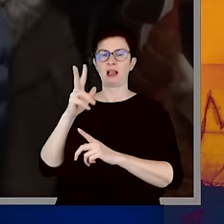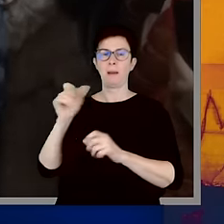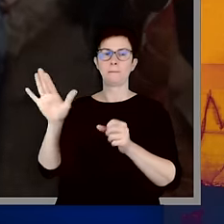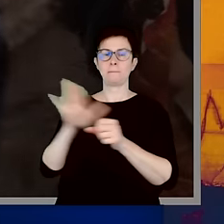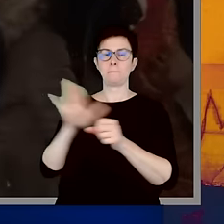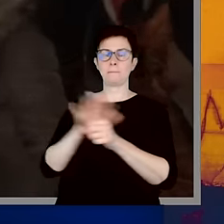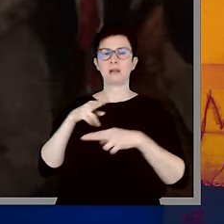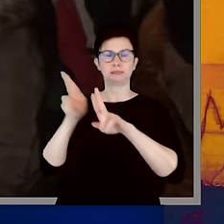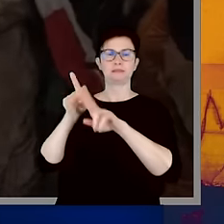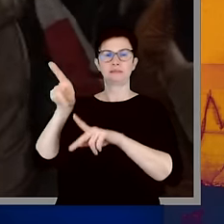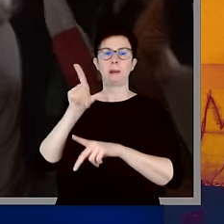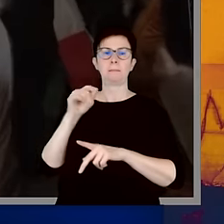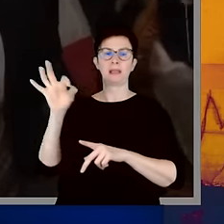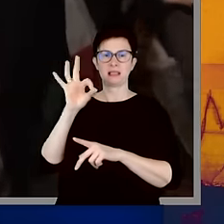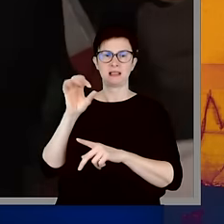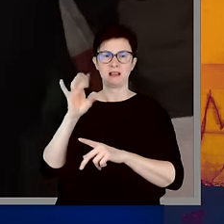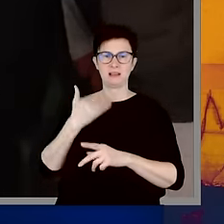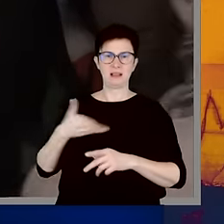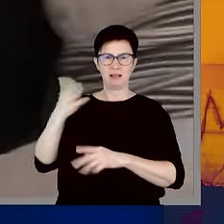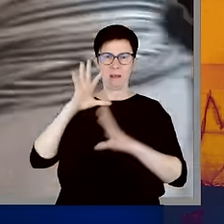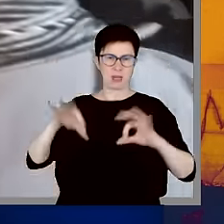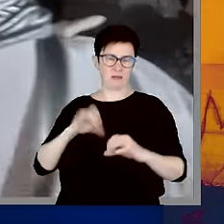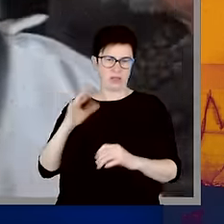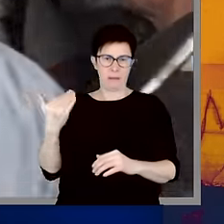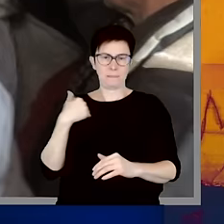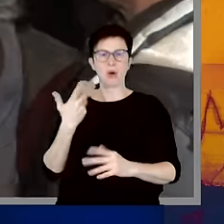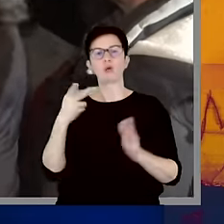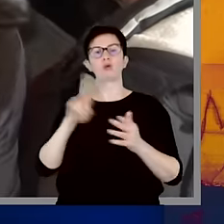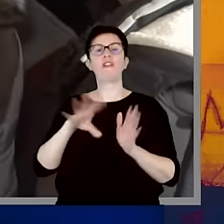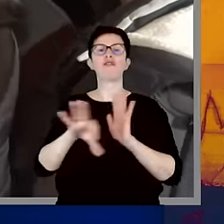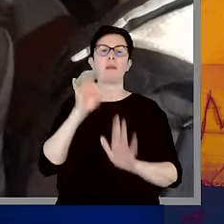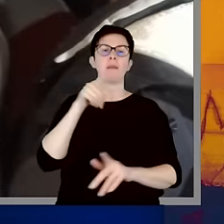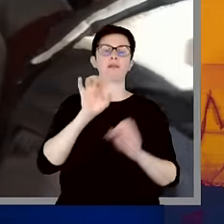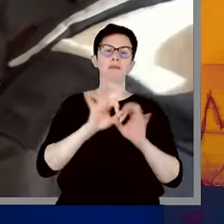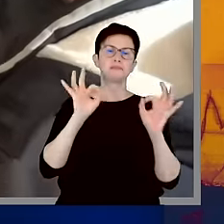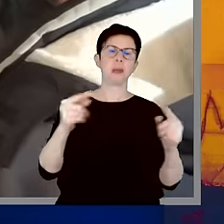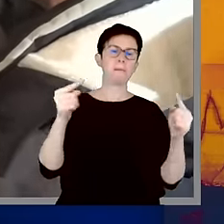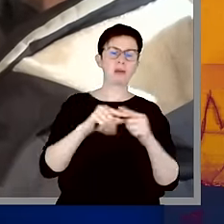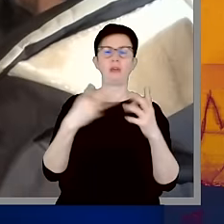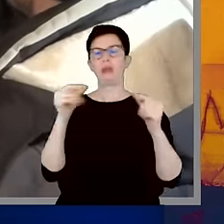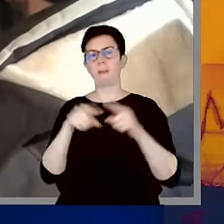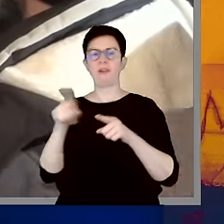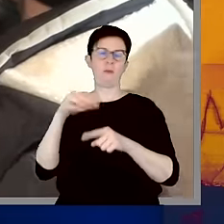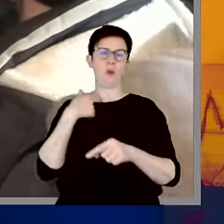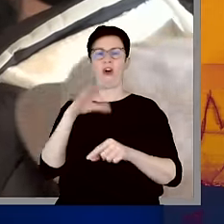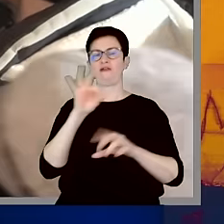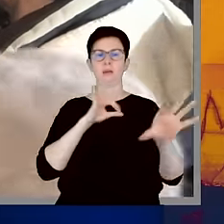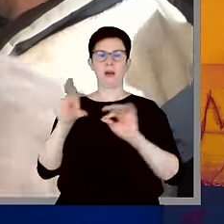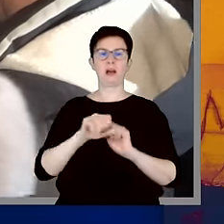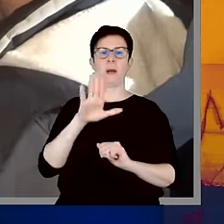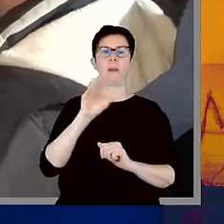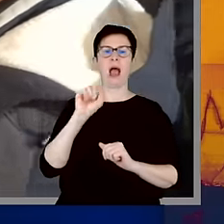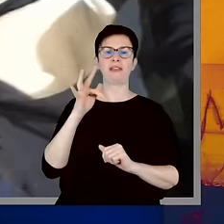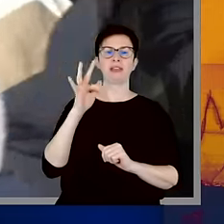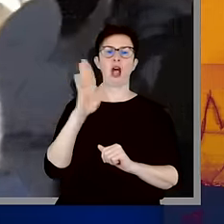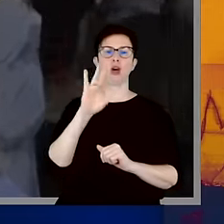i Sprawiedliwości. To państwo sobie też wybierali, które wyroki są legalne, które są nielegalne. Był jeden kwestionowany. I pani Beacie Szydło grozi Trybunał